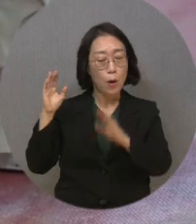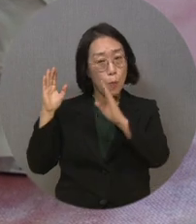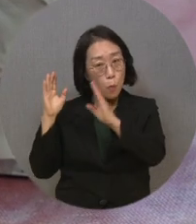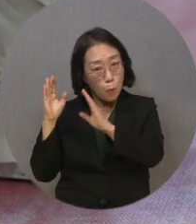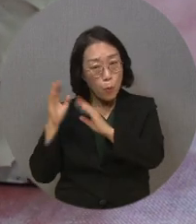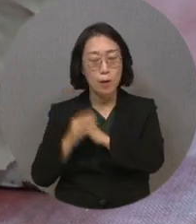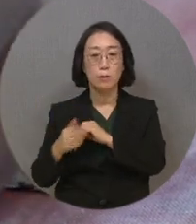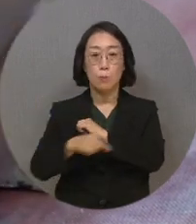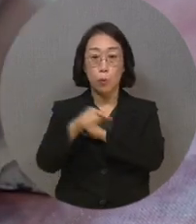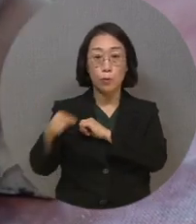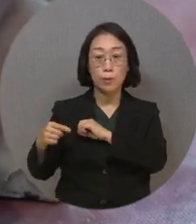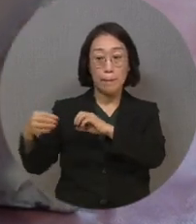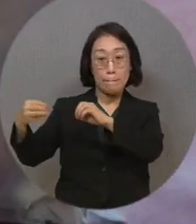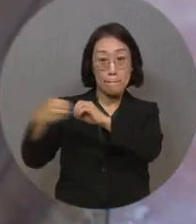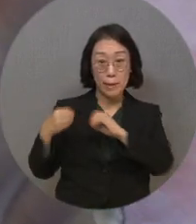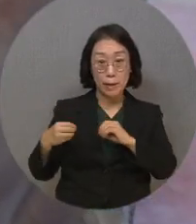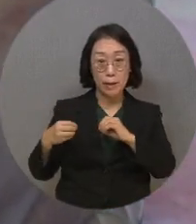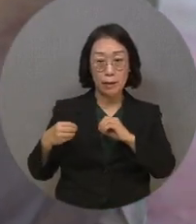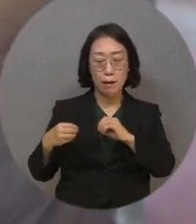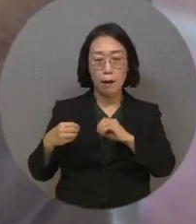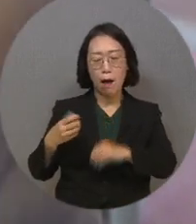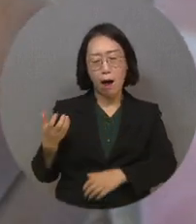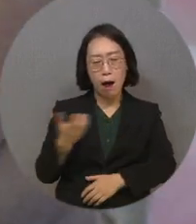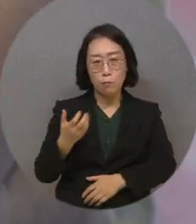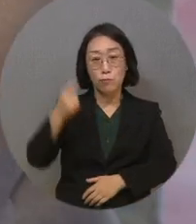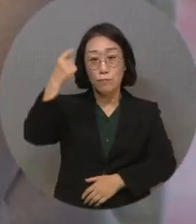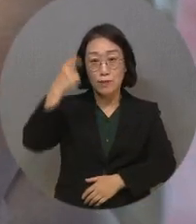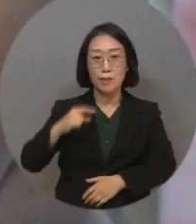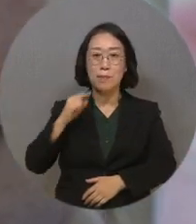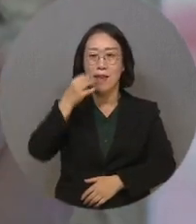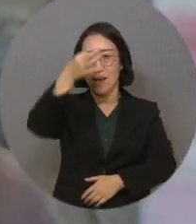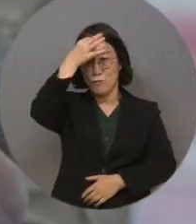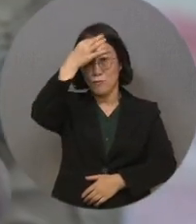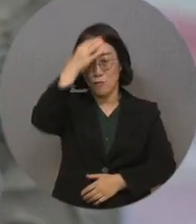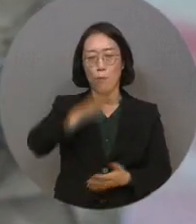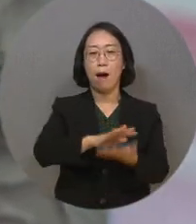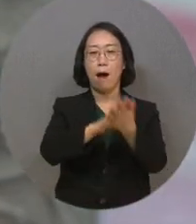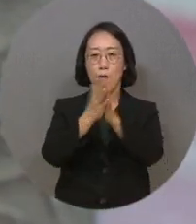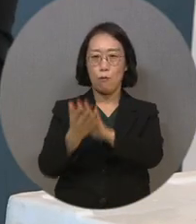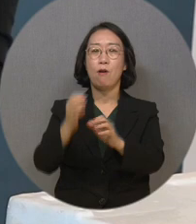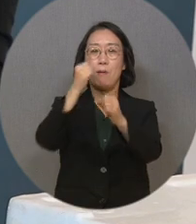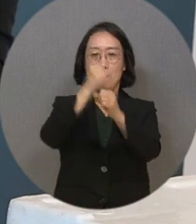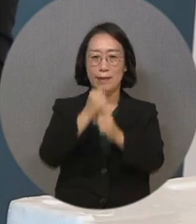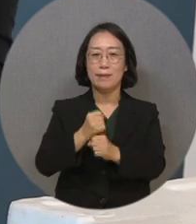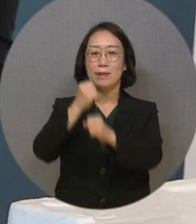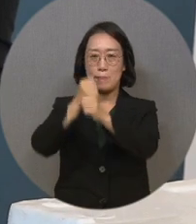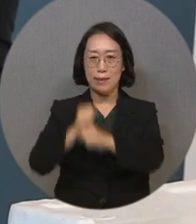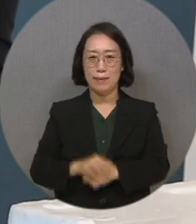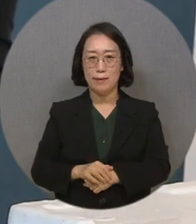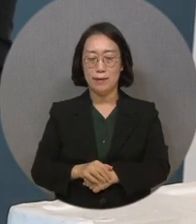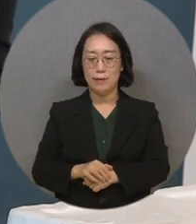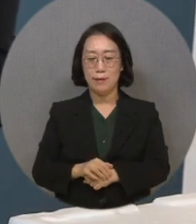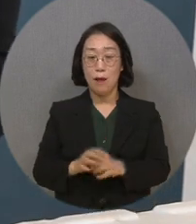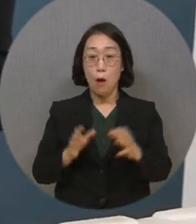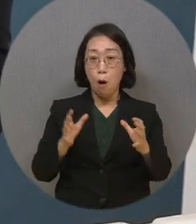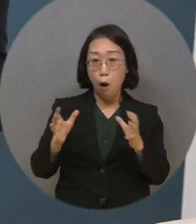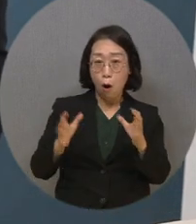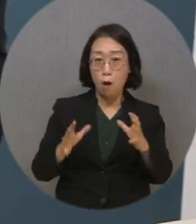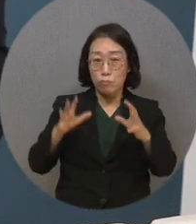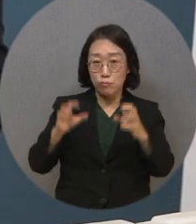작가 자신에게 전해지는 아릿한 아픔을 예술로 드러냅니다. 흙을 만지고 빚는